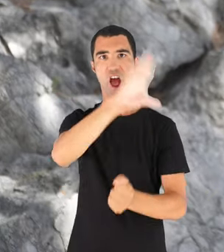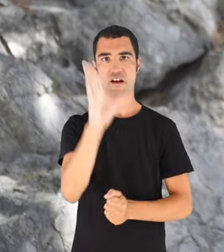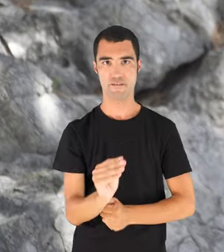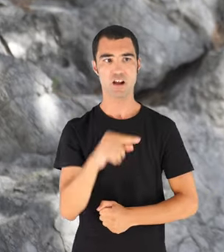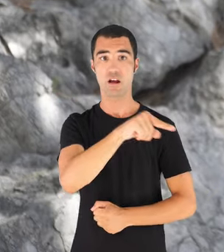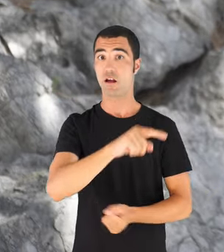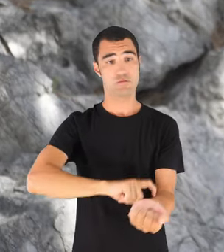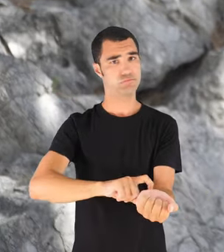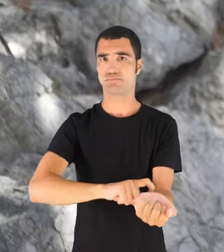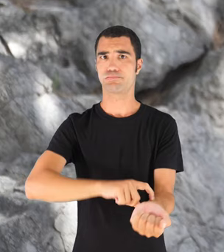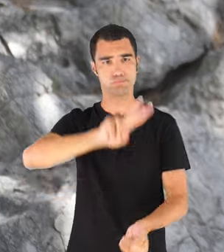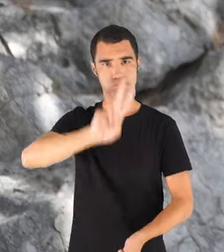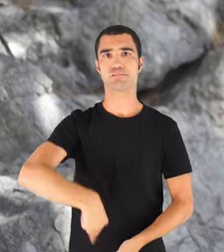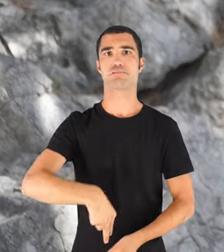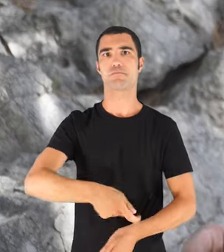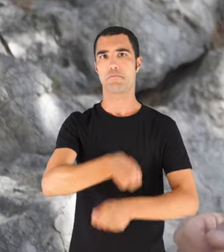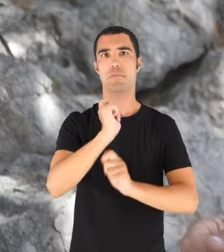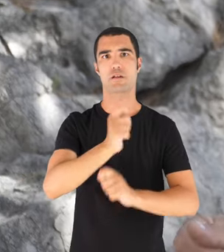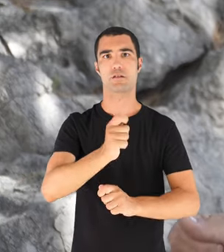la pesca també de dins la sang,